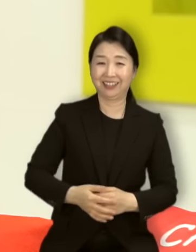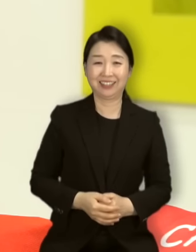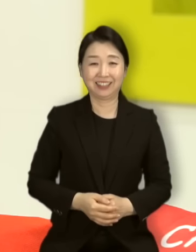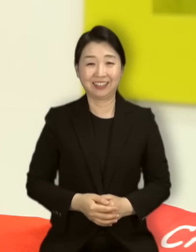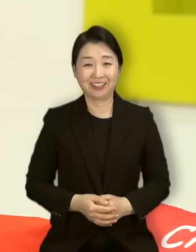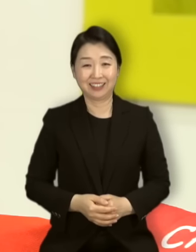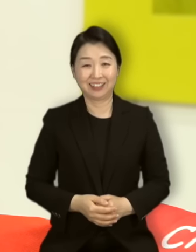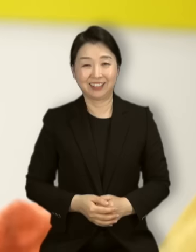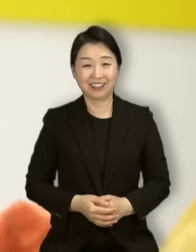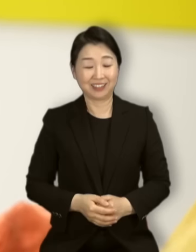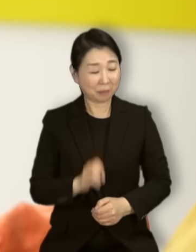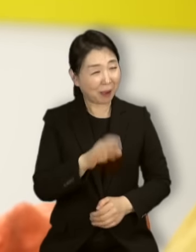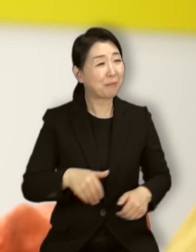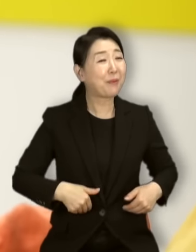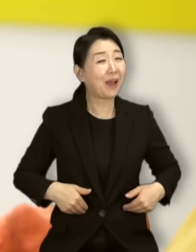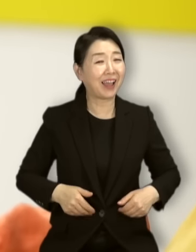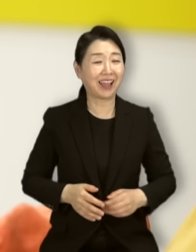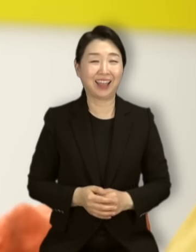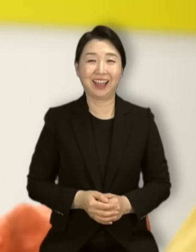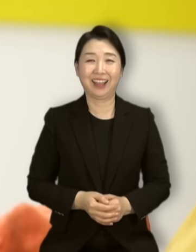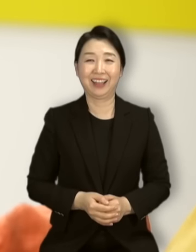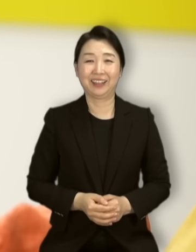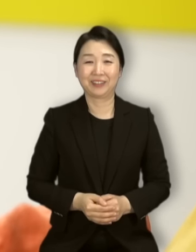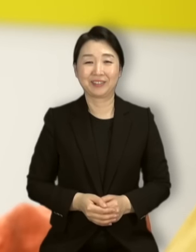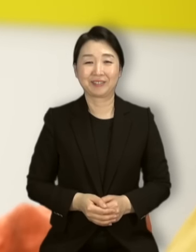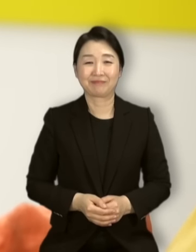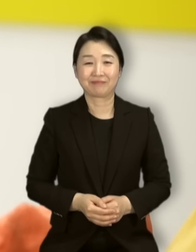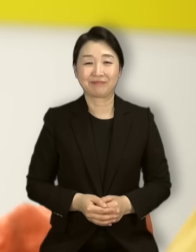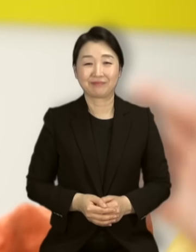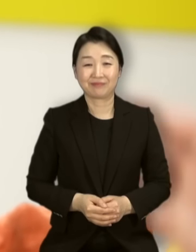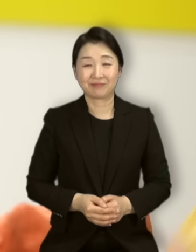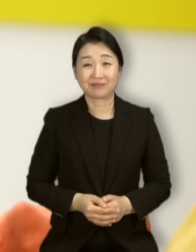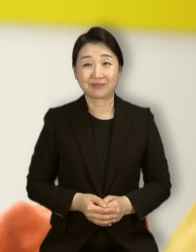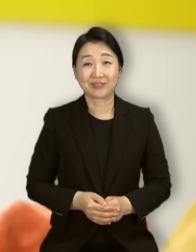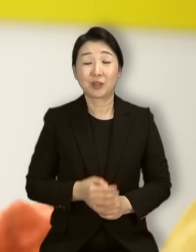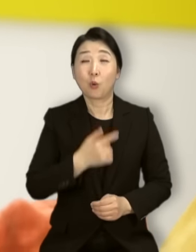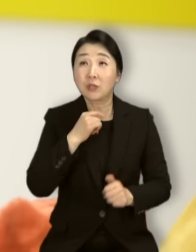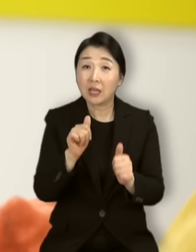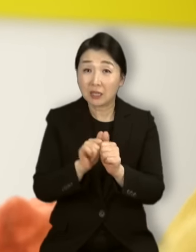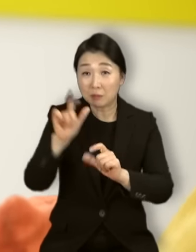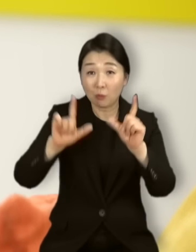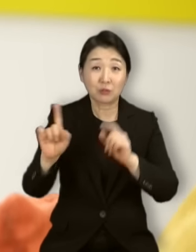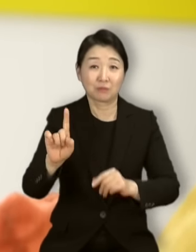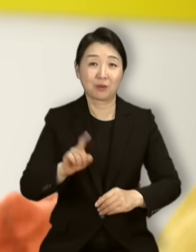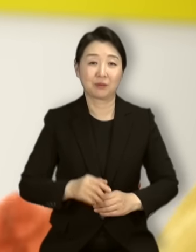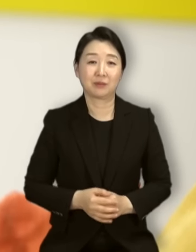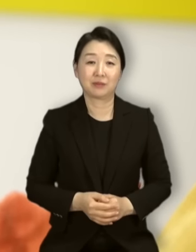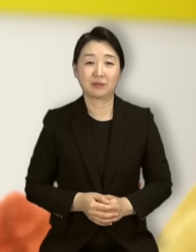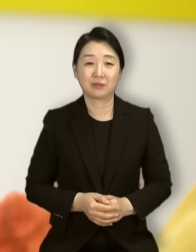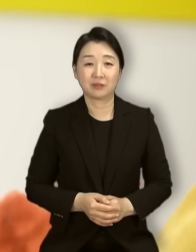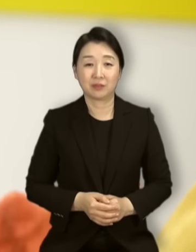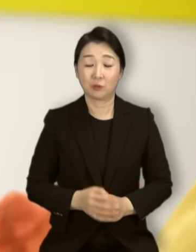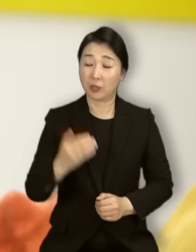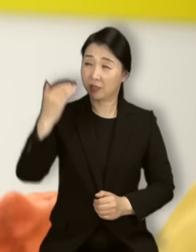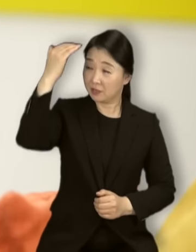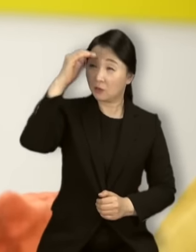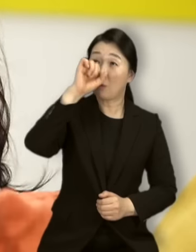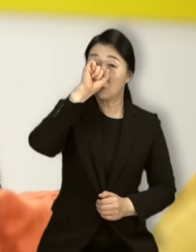저는 일단 키는 컸으면 좋겠지만 그래도 이렇게 키 엄청 크지않아요 어 그것만 맞아요네 그것만